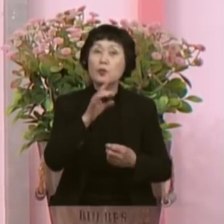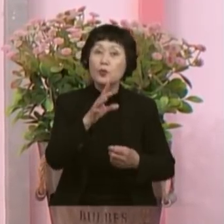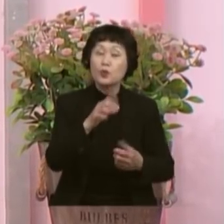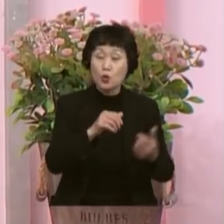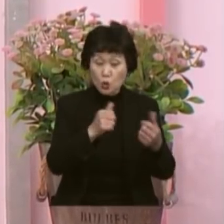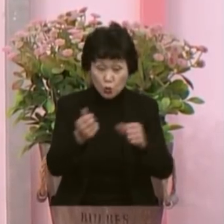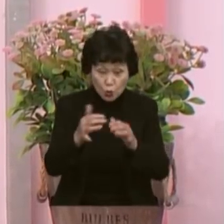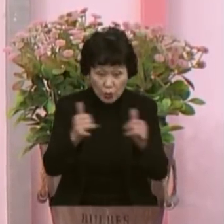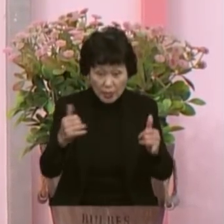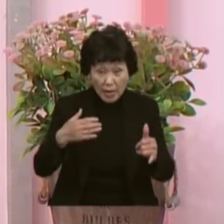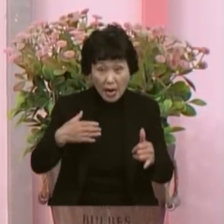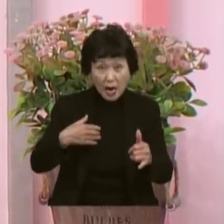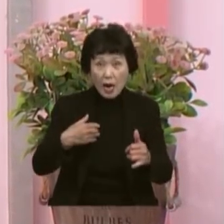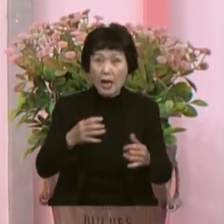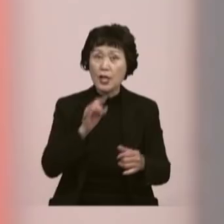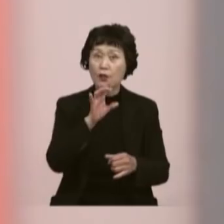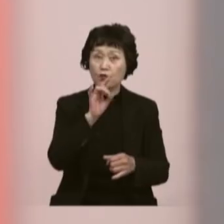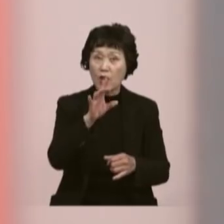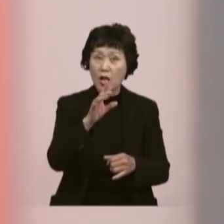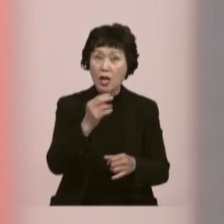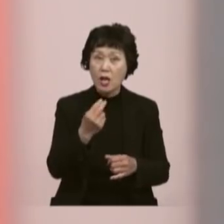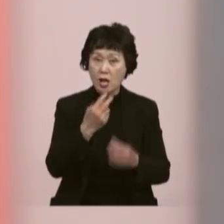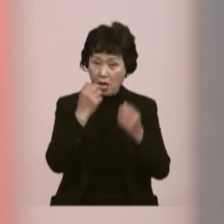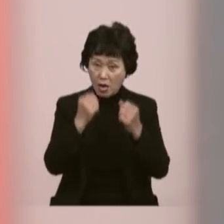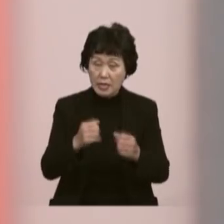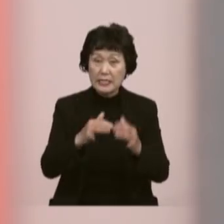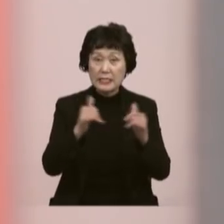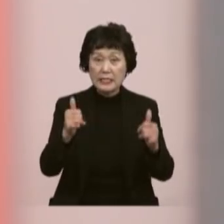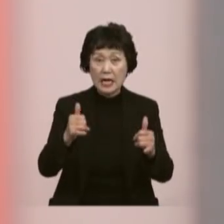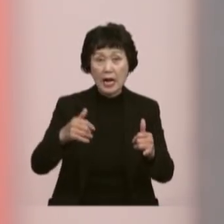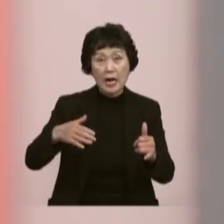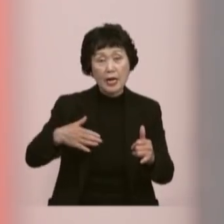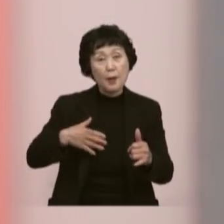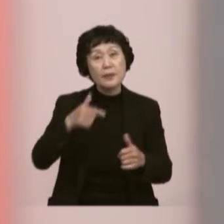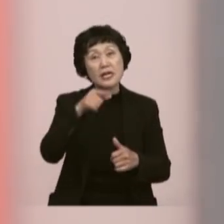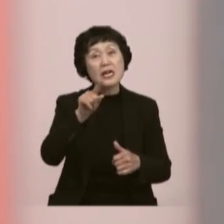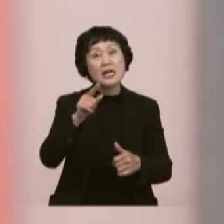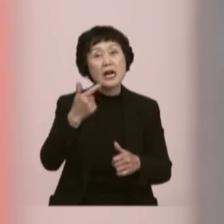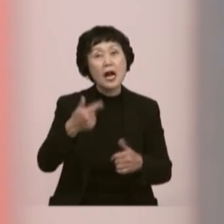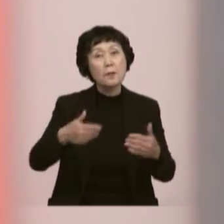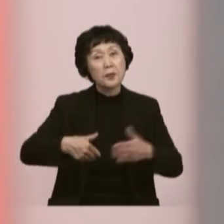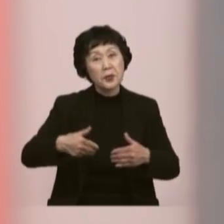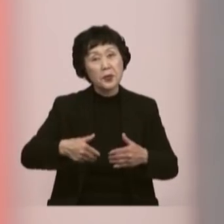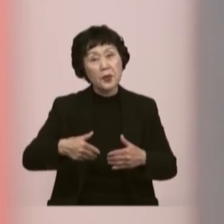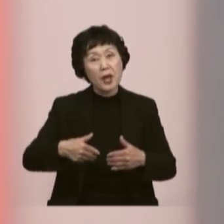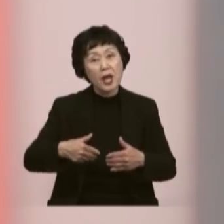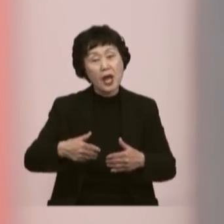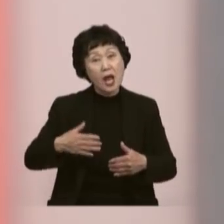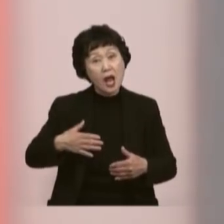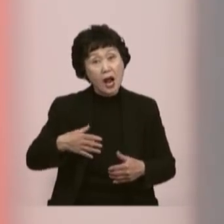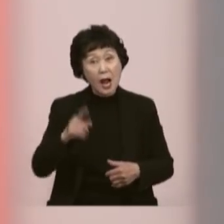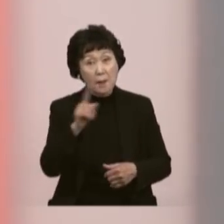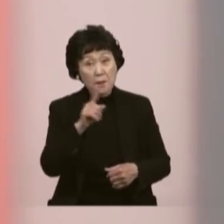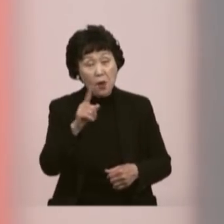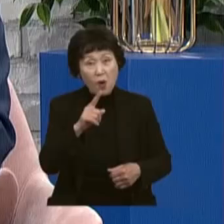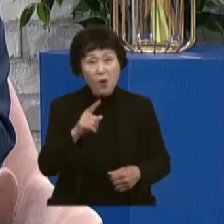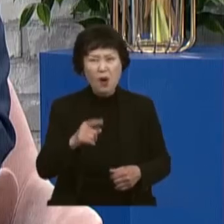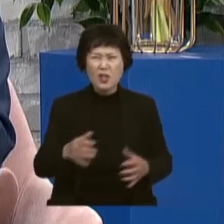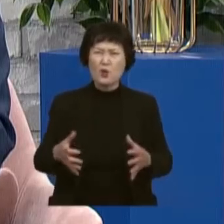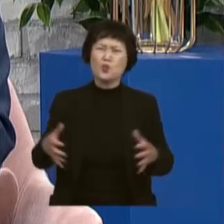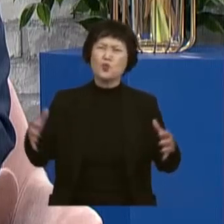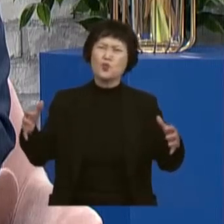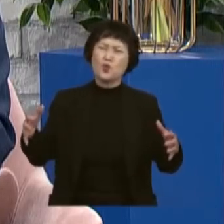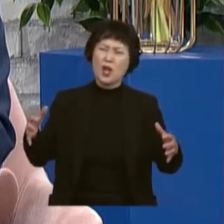돼. 근데 또 정말 불행했던 건 제가 이제 100kg가 넘으니까 간이라는 게 저는 이제 인지한 게